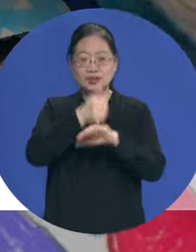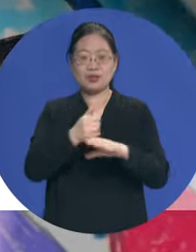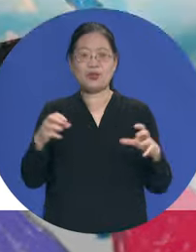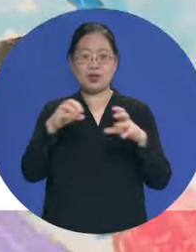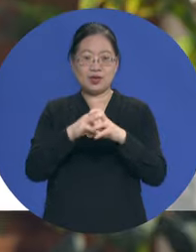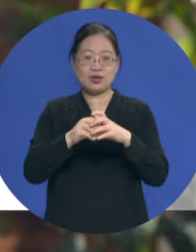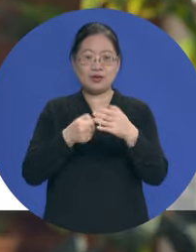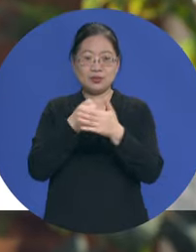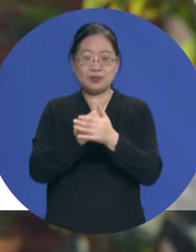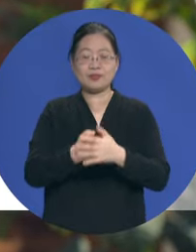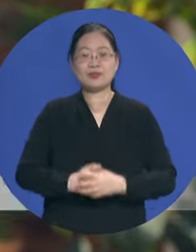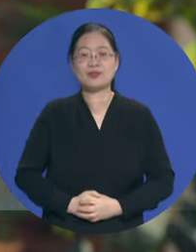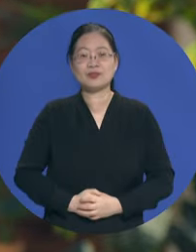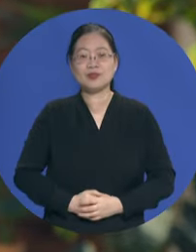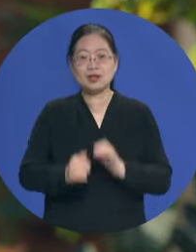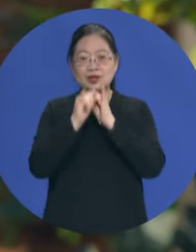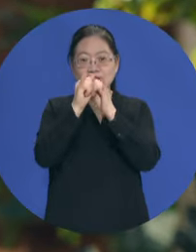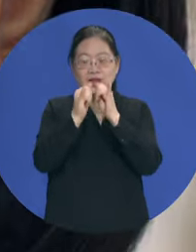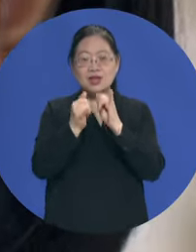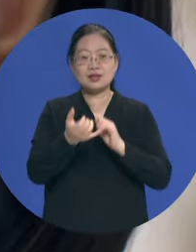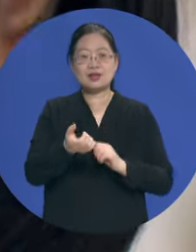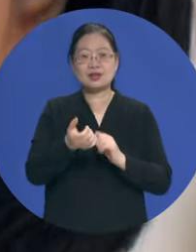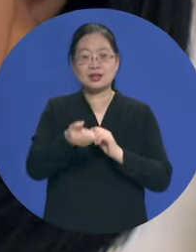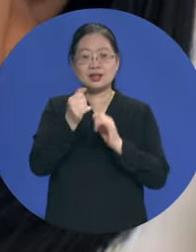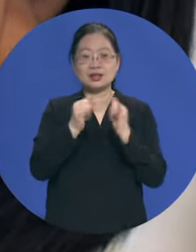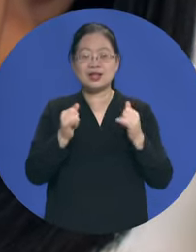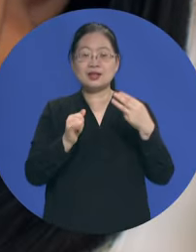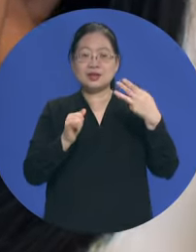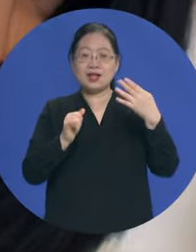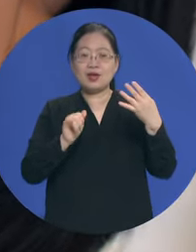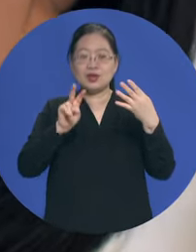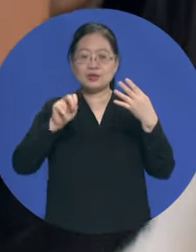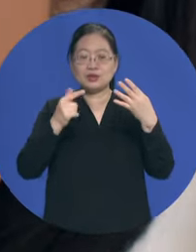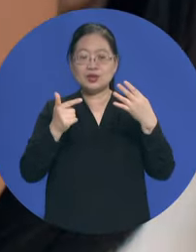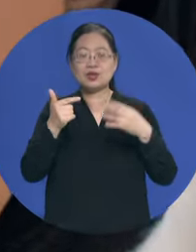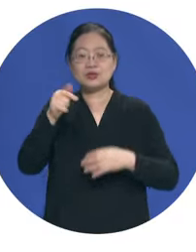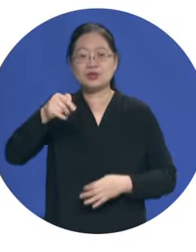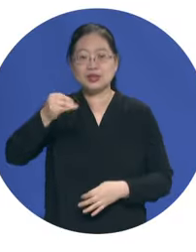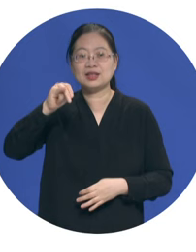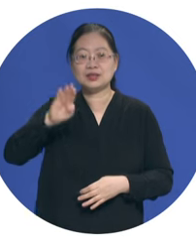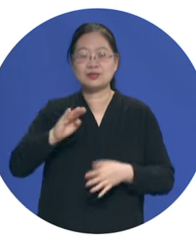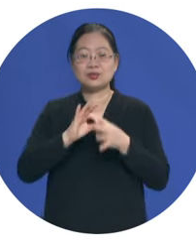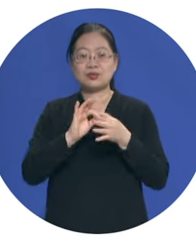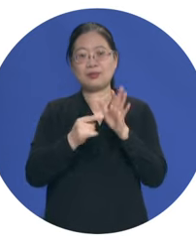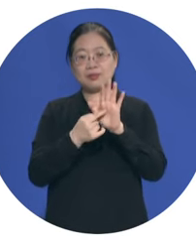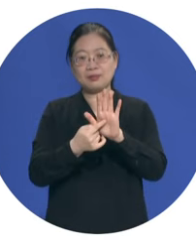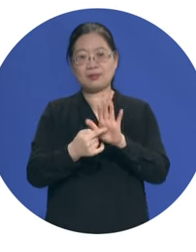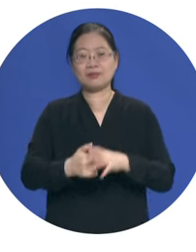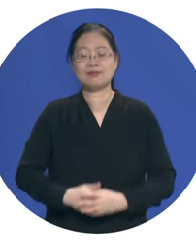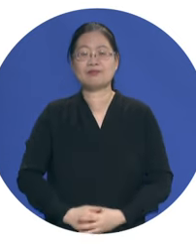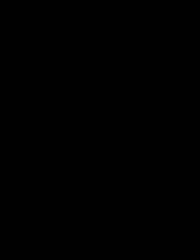산해 결정되며 수상작은 4월 26일 경기도 누리집을 통해 발표될 예정입니다